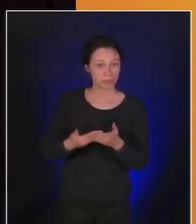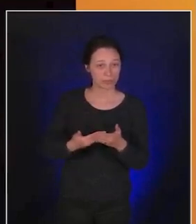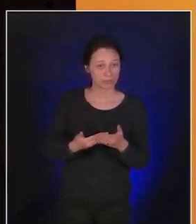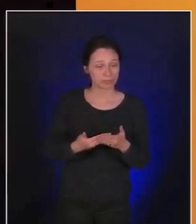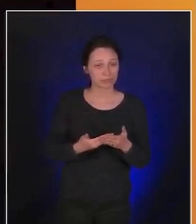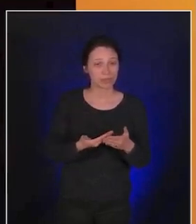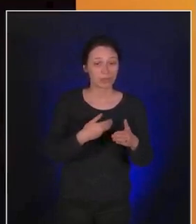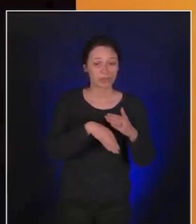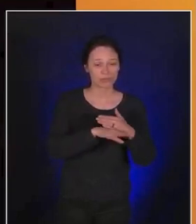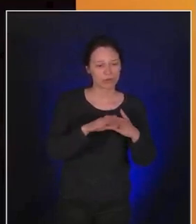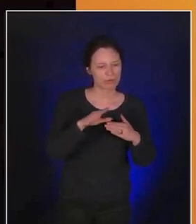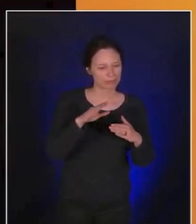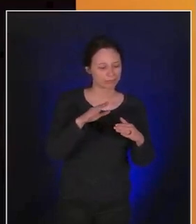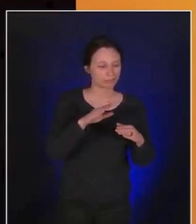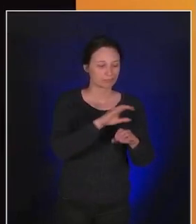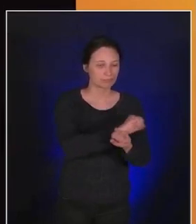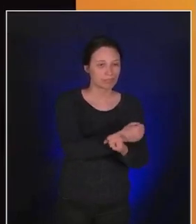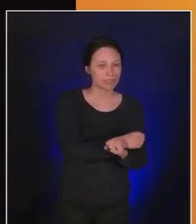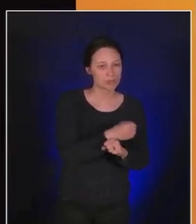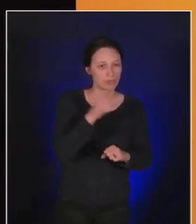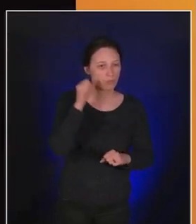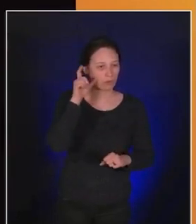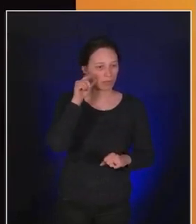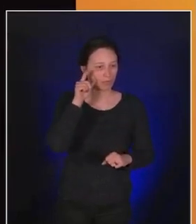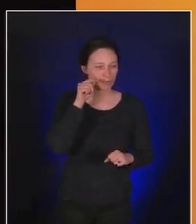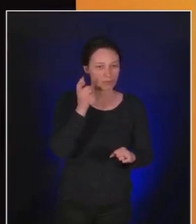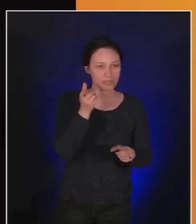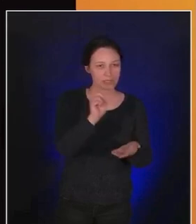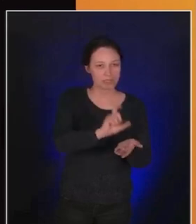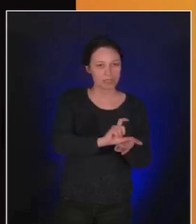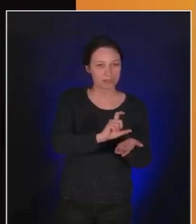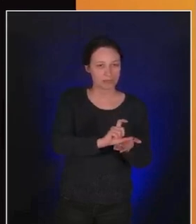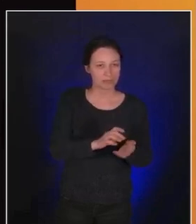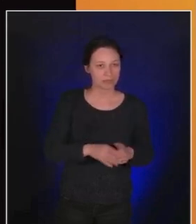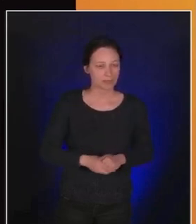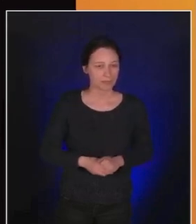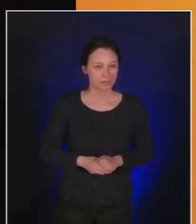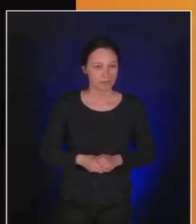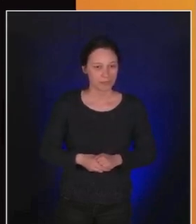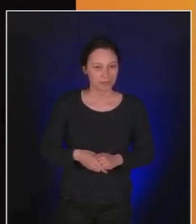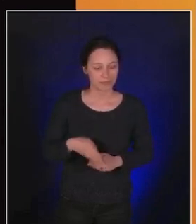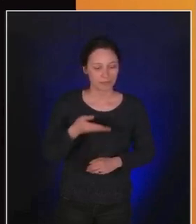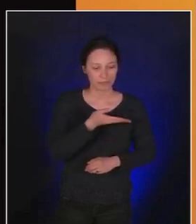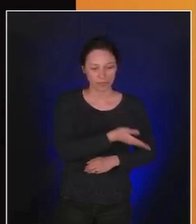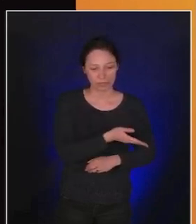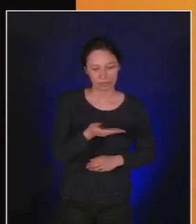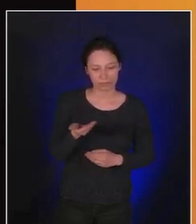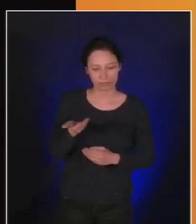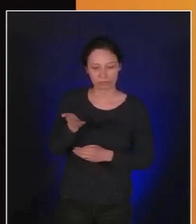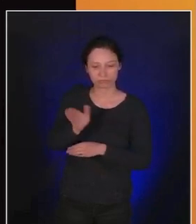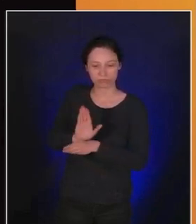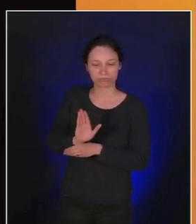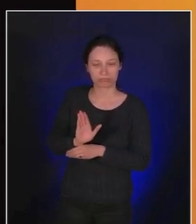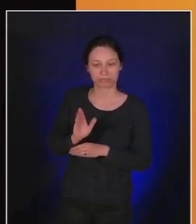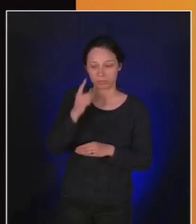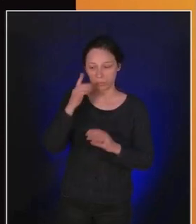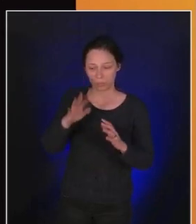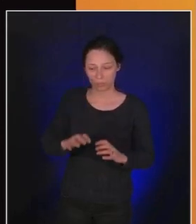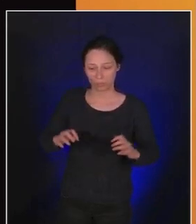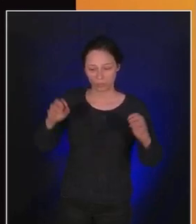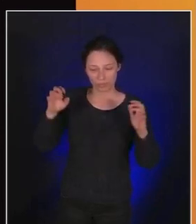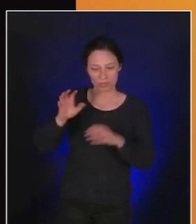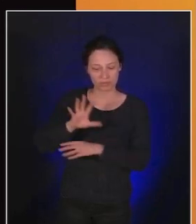Voici maintenant le message que le syndicat Wahed a adressé au 53e congrès de la CGT.